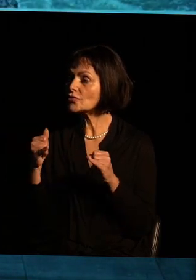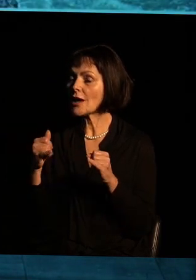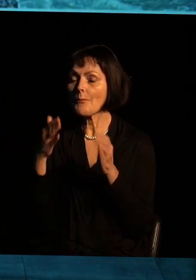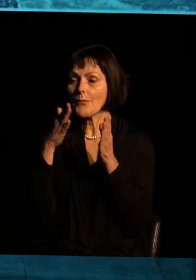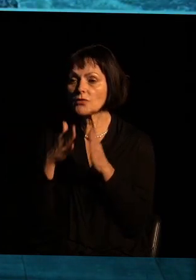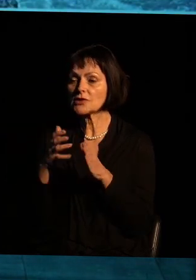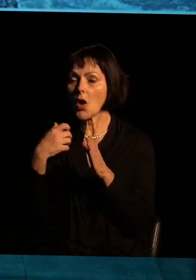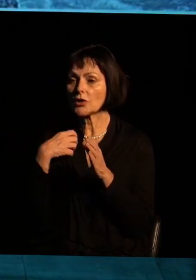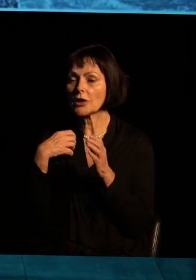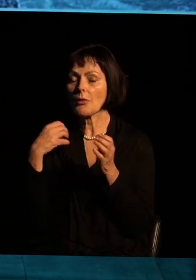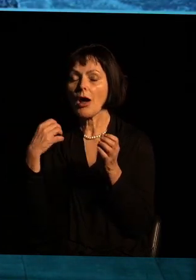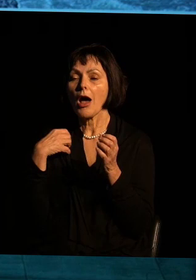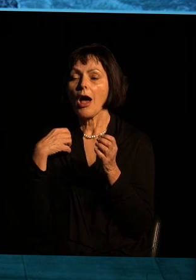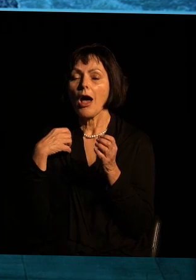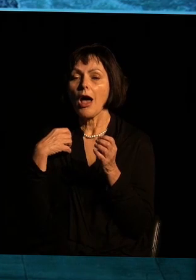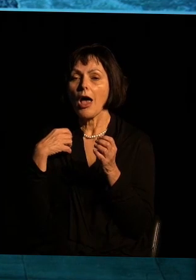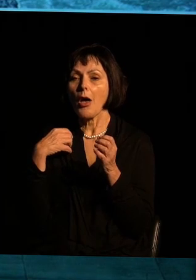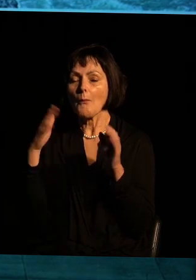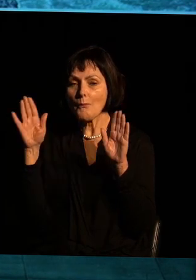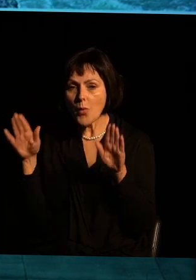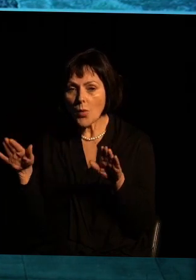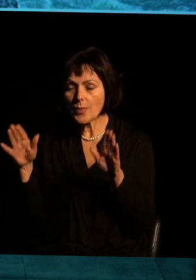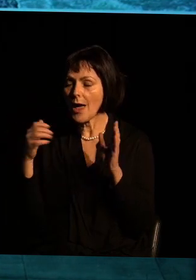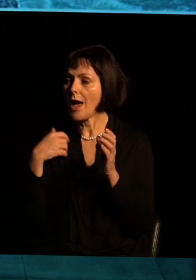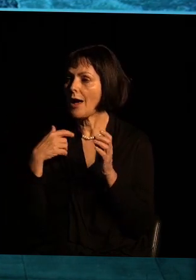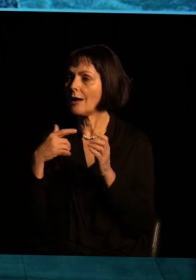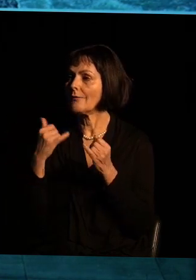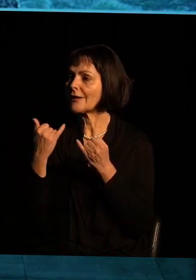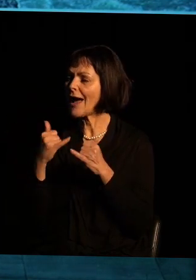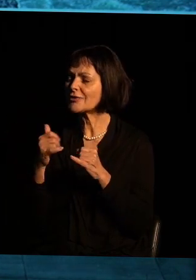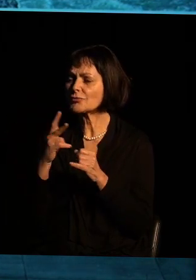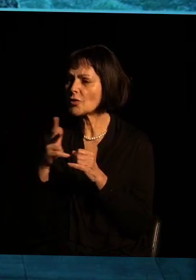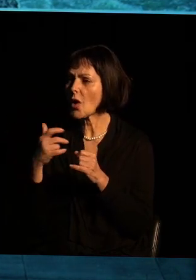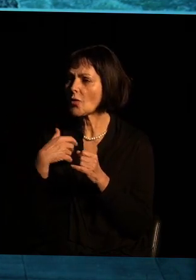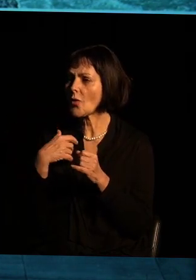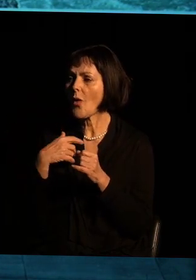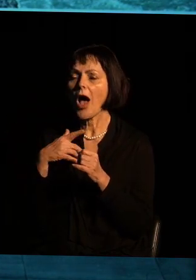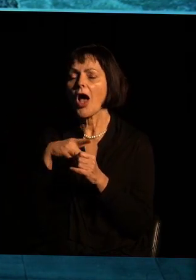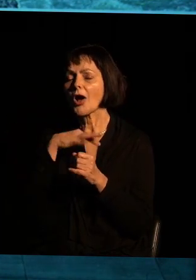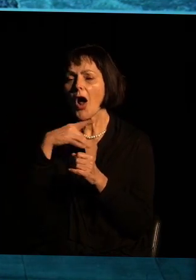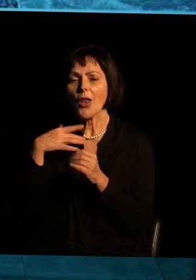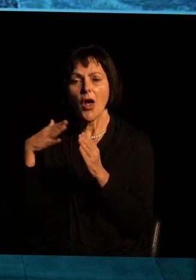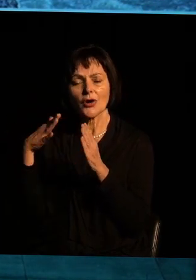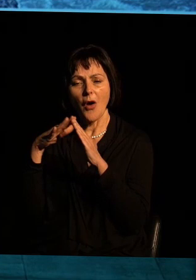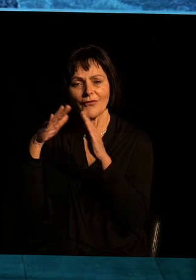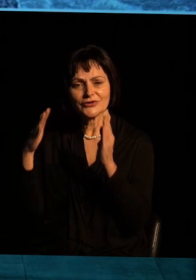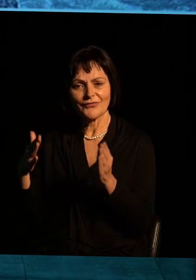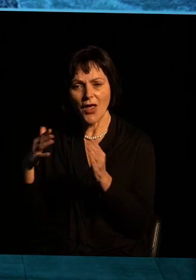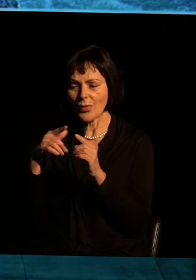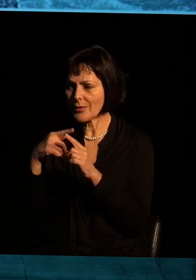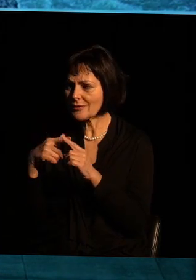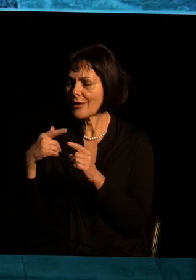posągi Buddy, to była niesamowita egzotyka, na każdym kroku te kolorowe świątynie, ci